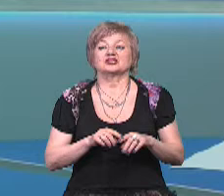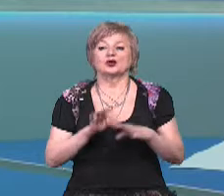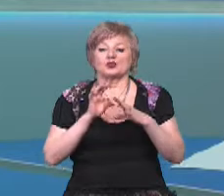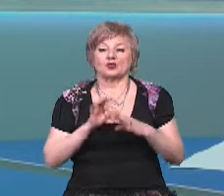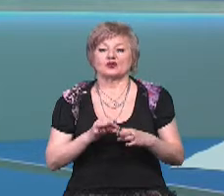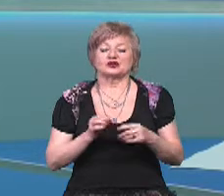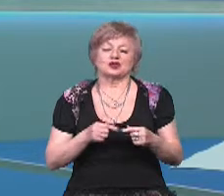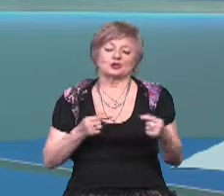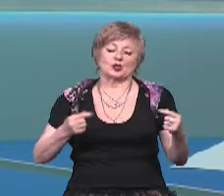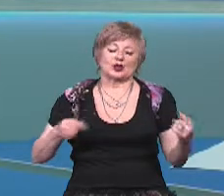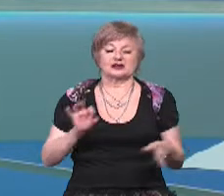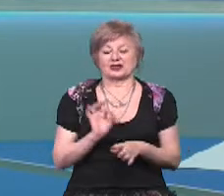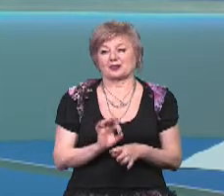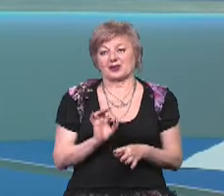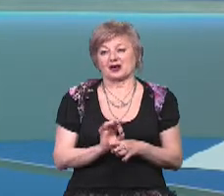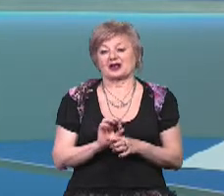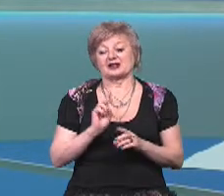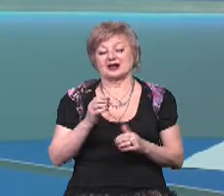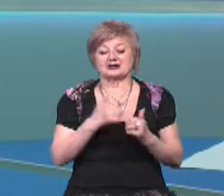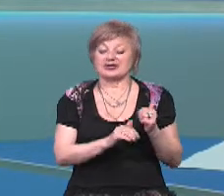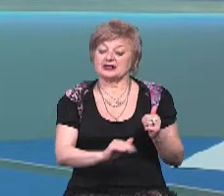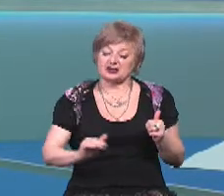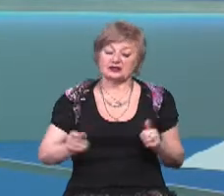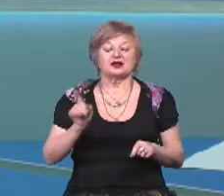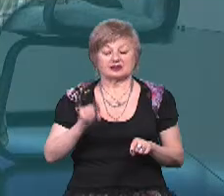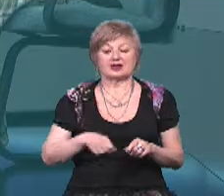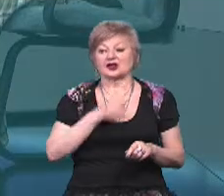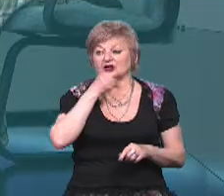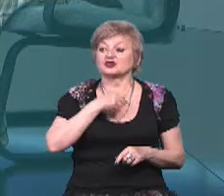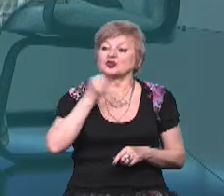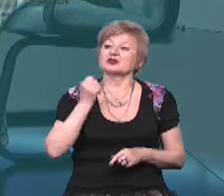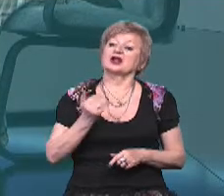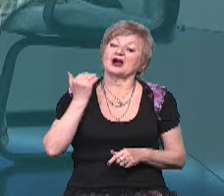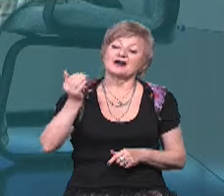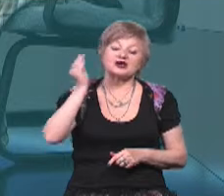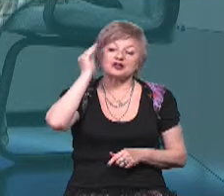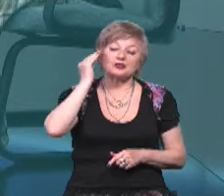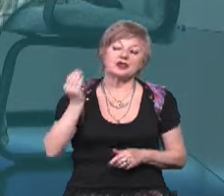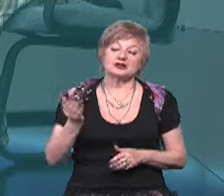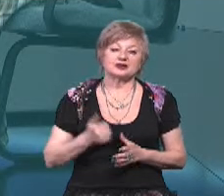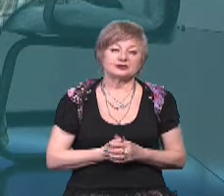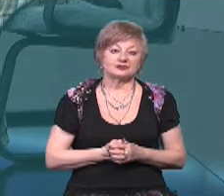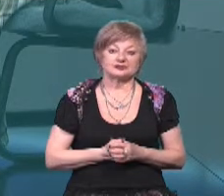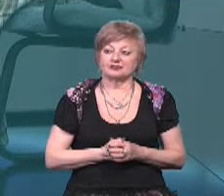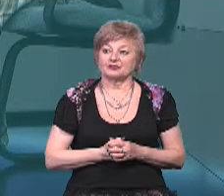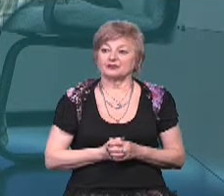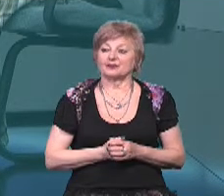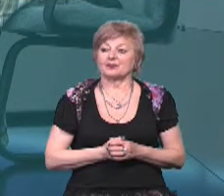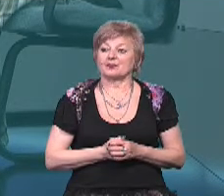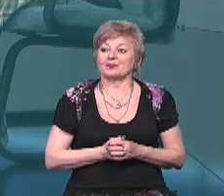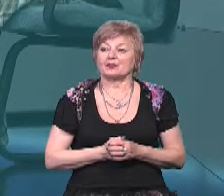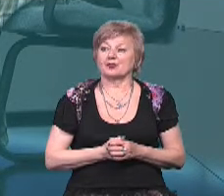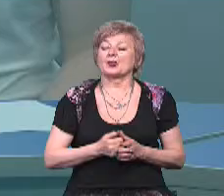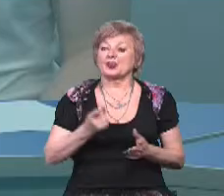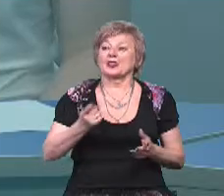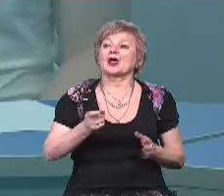до різноманітних захворювань, як серед дітей, так і дорослих. Пане Станіславе, ваша думка яка з цього приводу? Ну, дякую пані